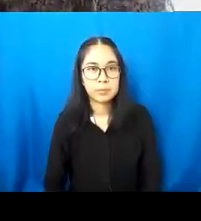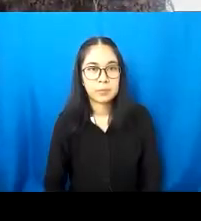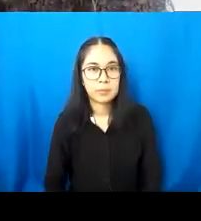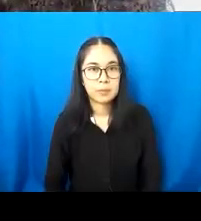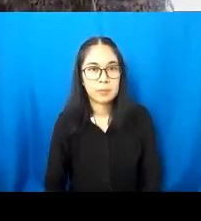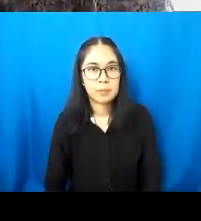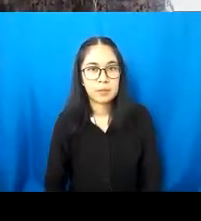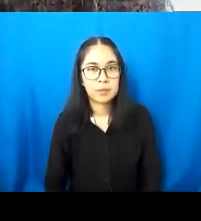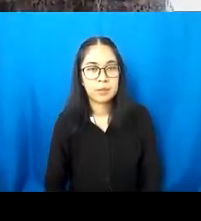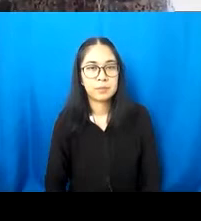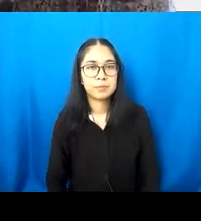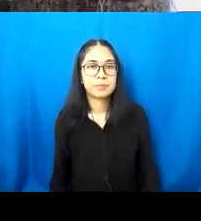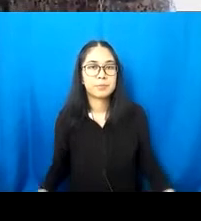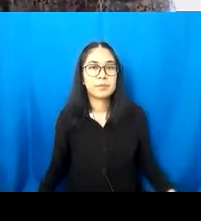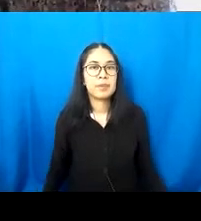Ya, maaf ya,